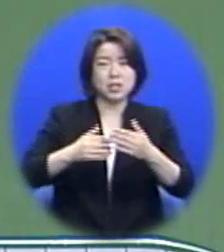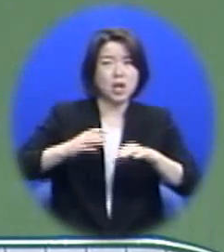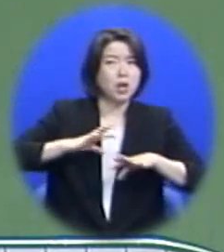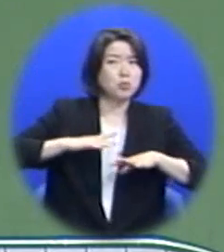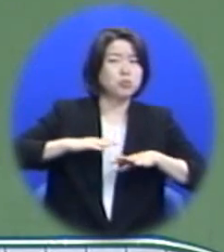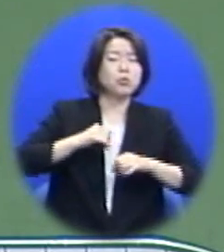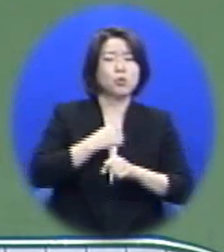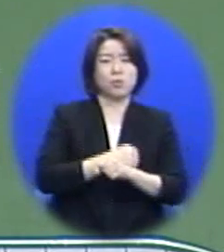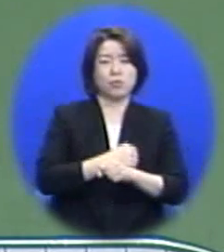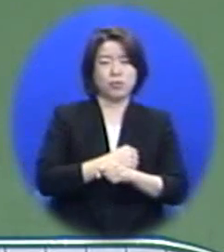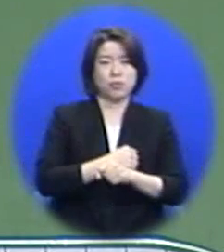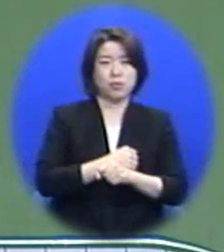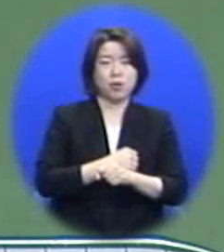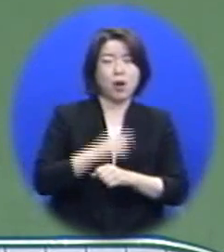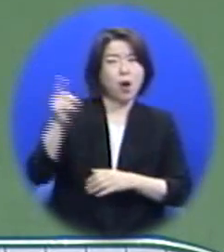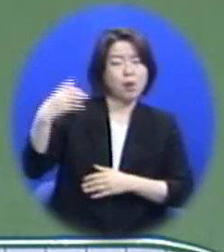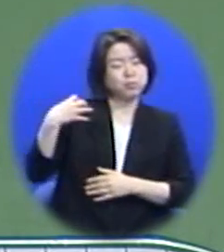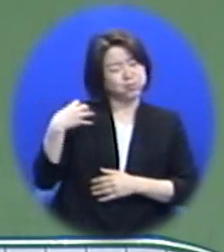두렵습니다